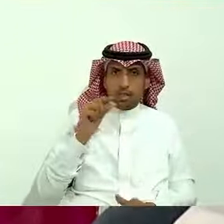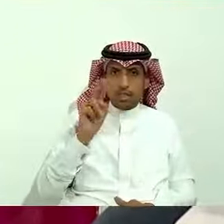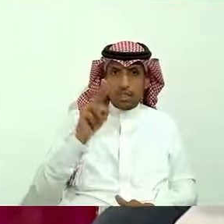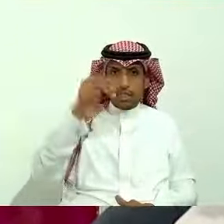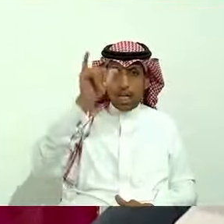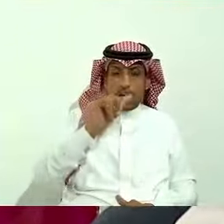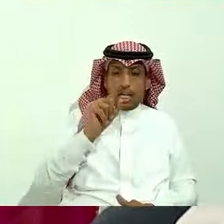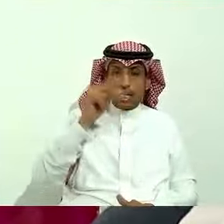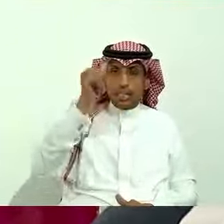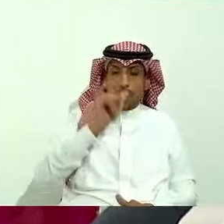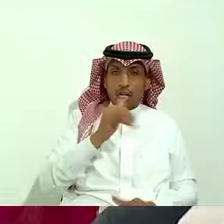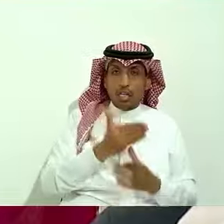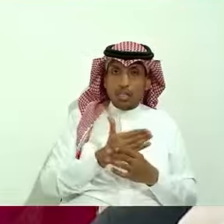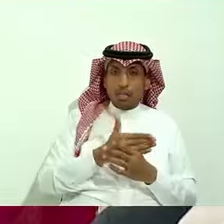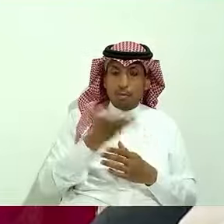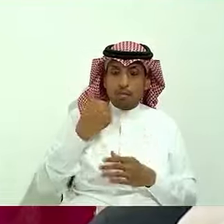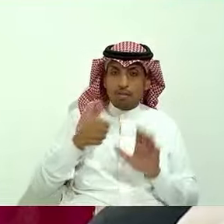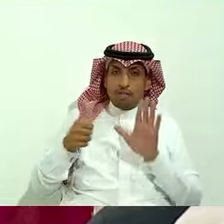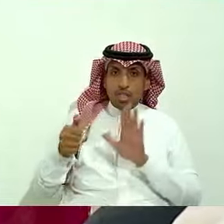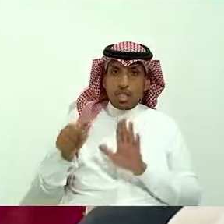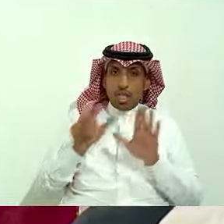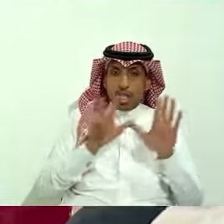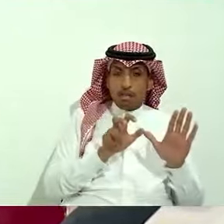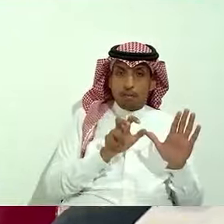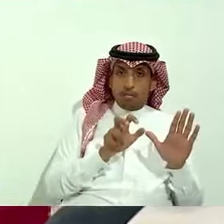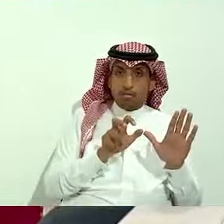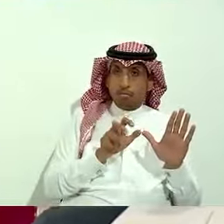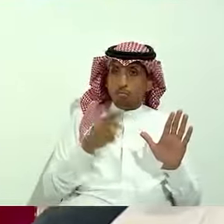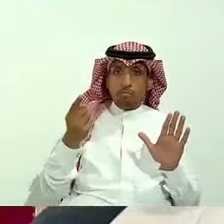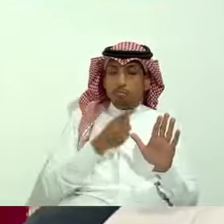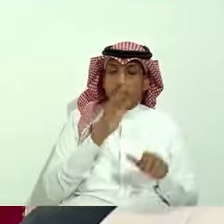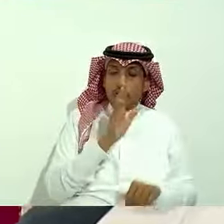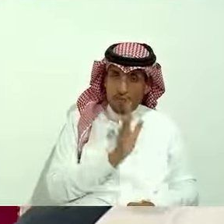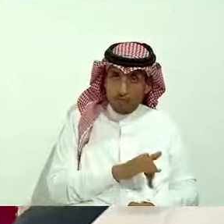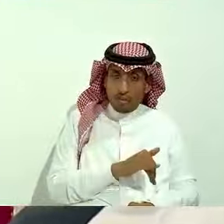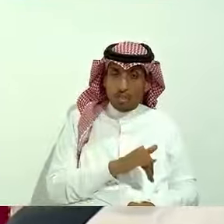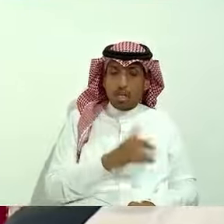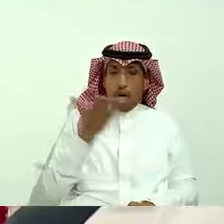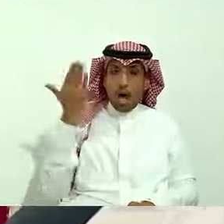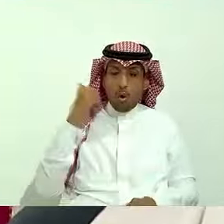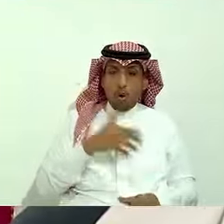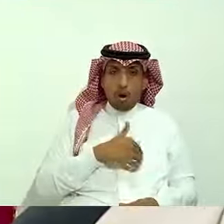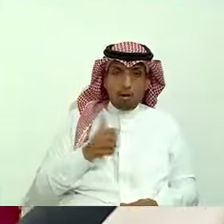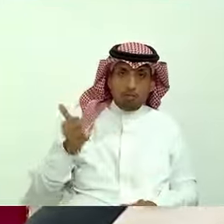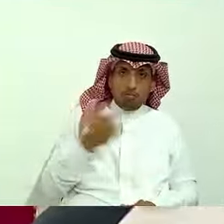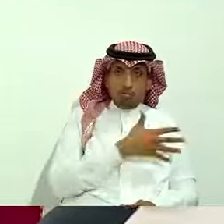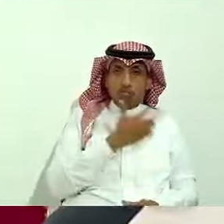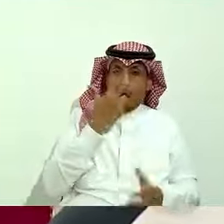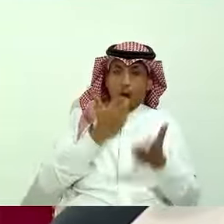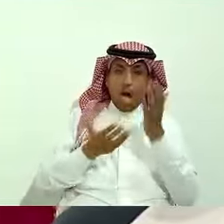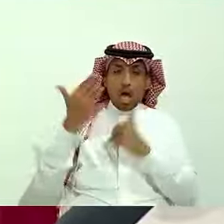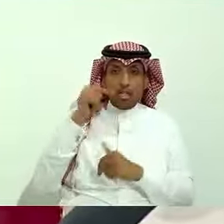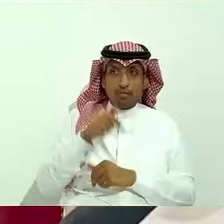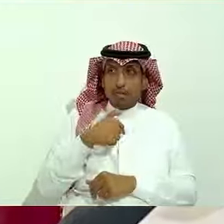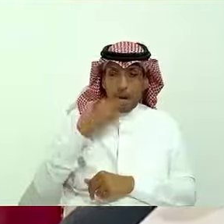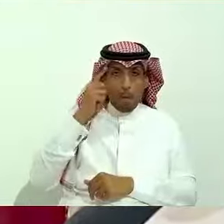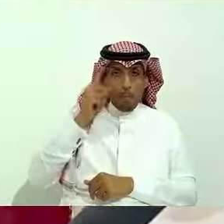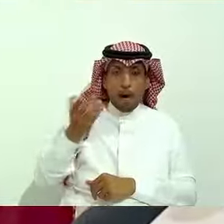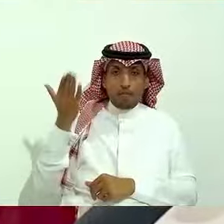داي عندي الهيبيز وسيكستيز هيبي موفمنت، قلت لي لا، عندنا قبائل هذيل وقبائل ثانية، نورتيني على هالجانب اللي ما كنت أعرف